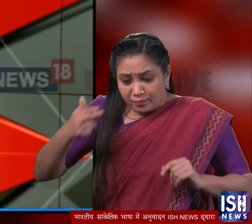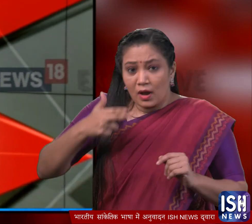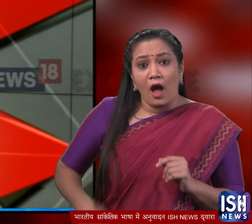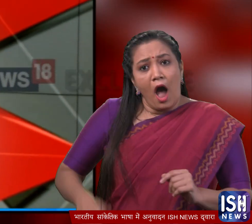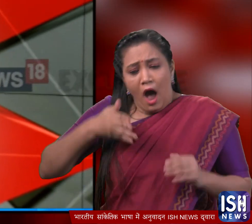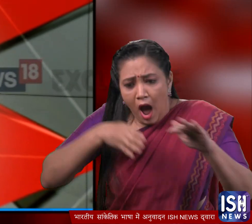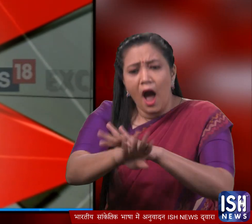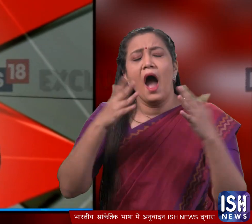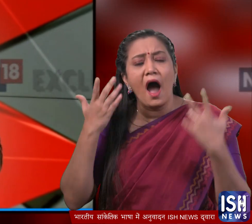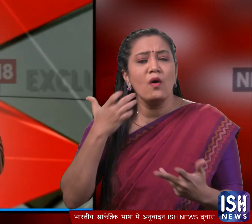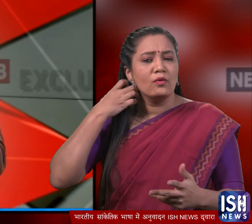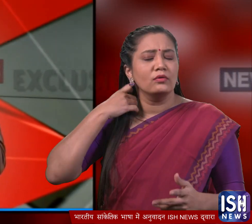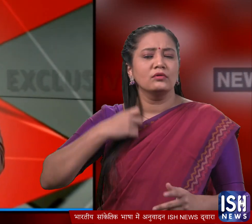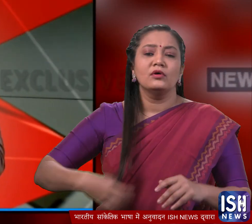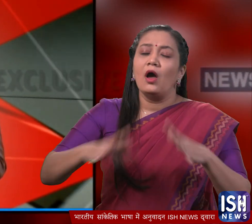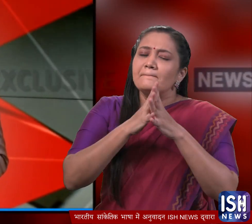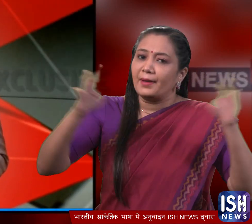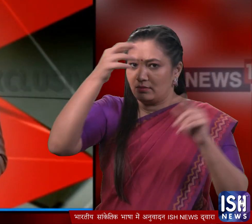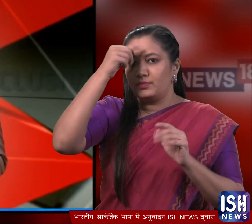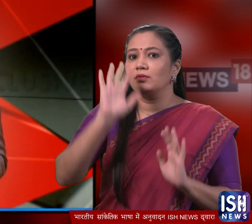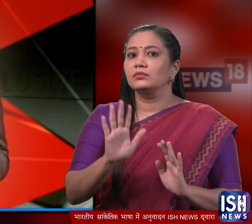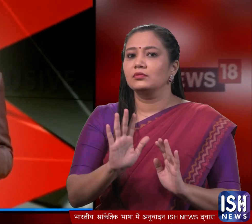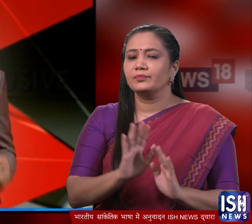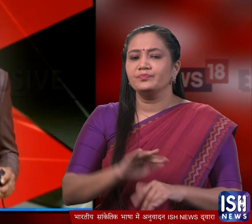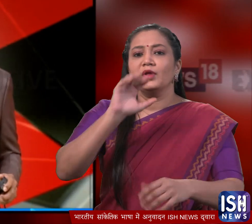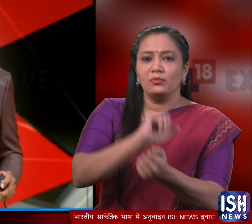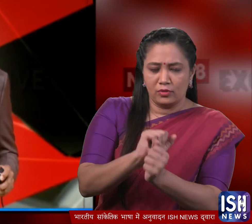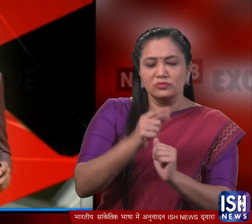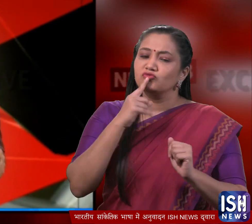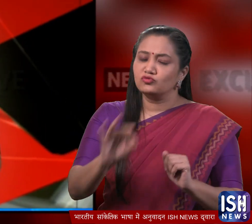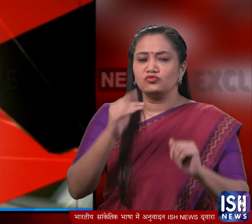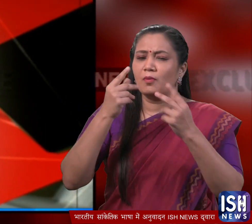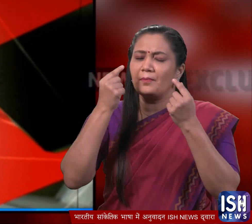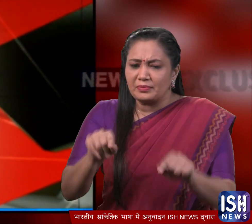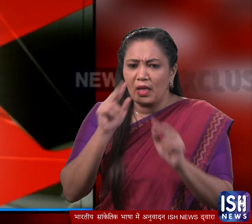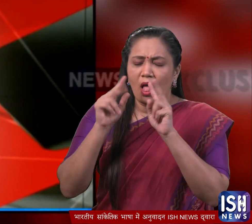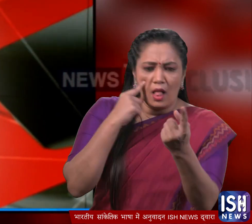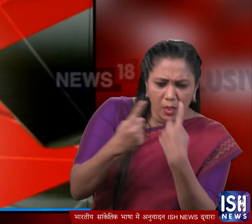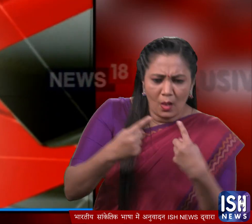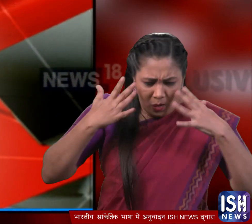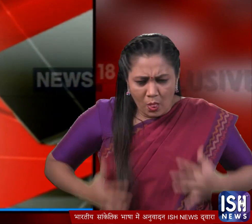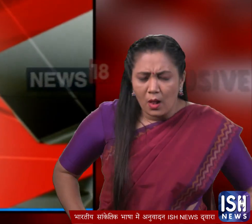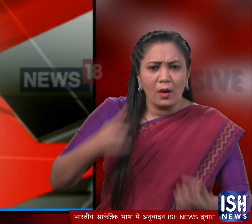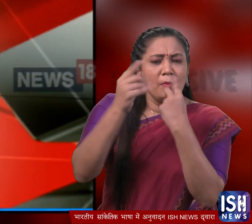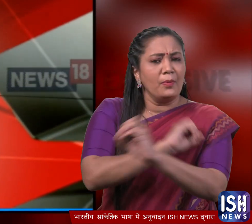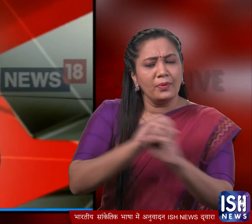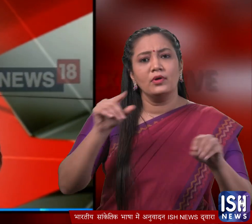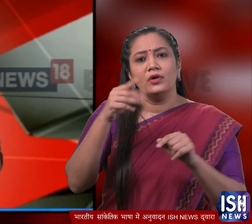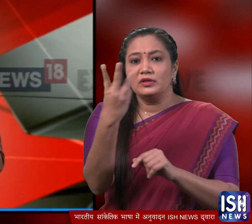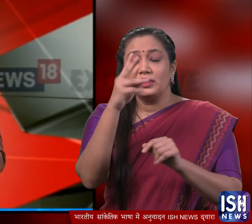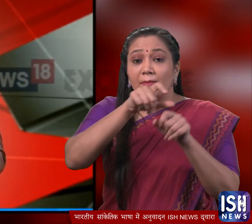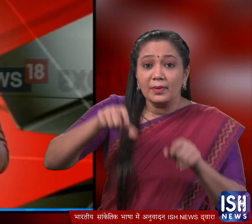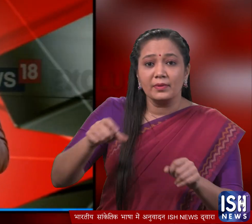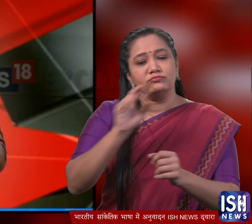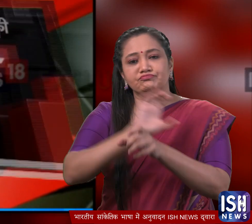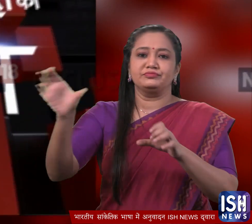तमंचा लेकर कैसे पहुंचा, इस पर गंभीर सवाल खड़े हो गए, जिसे पुलिस अधिकारियों ने भी सुरक्षा में चूक माना और कोर्ट की सुरक्षा में तैनात 3